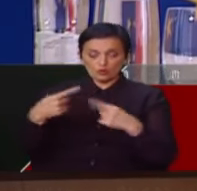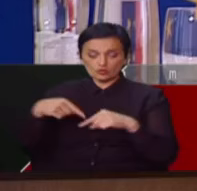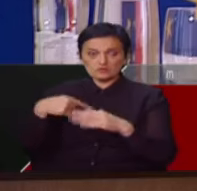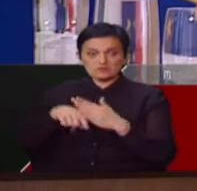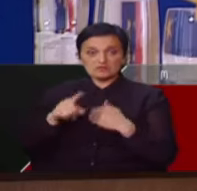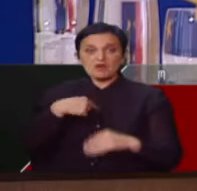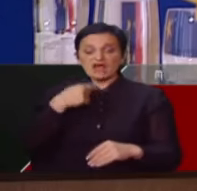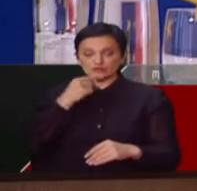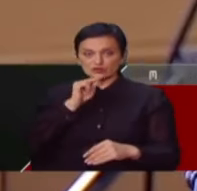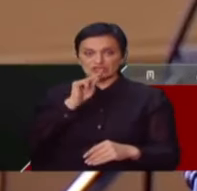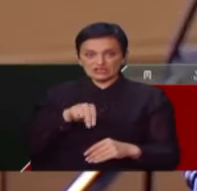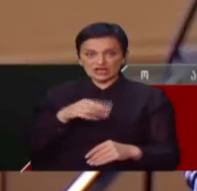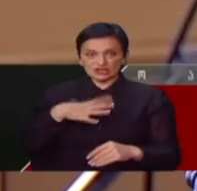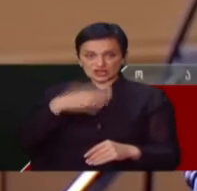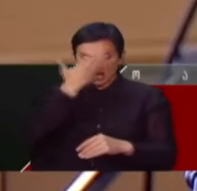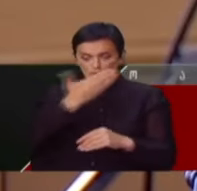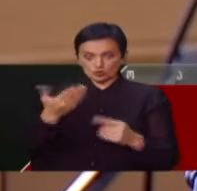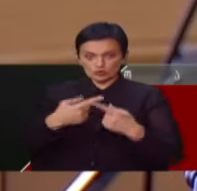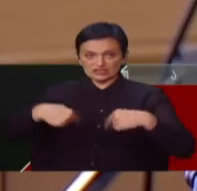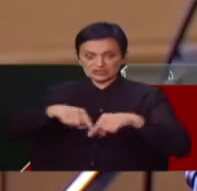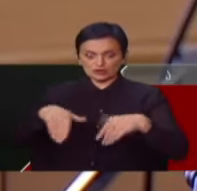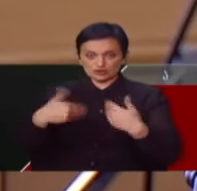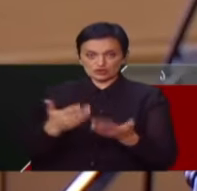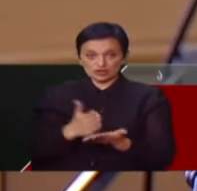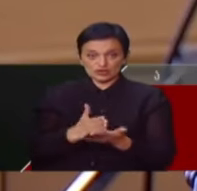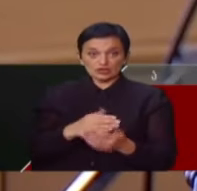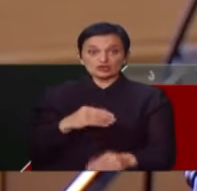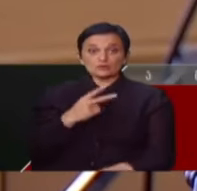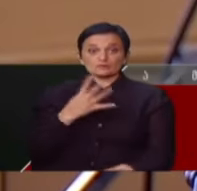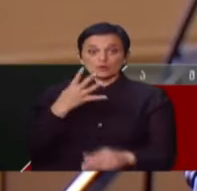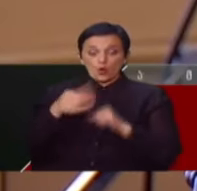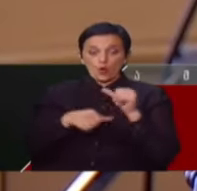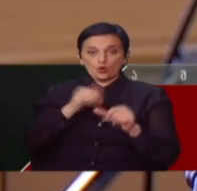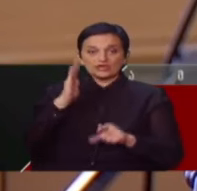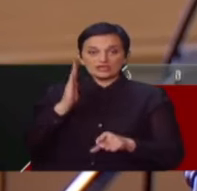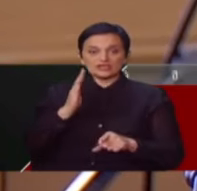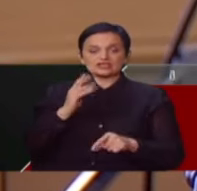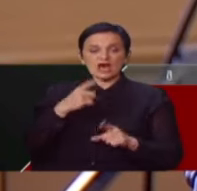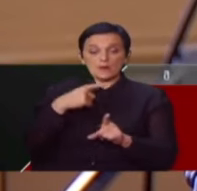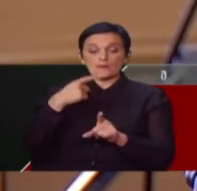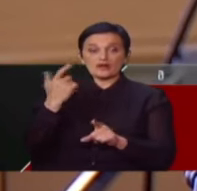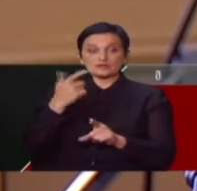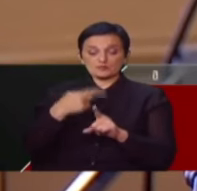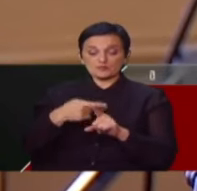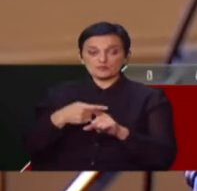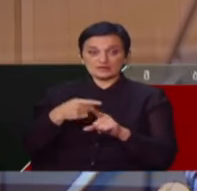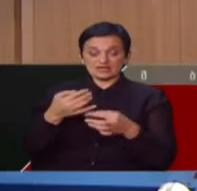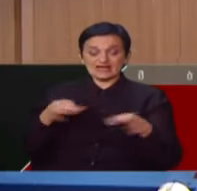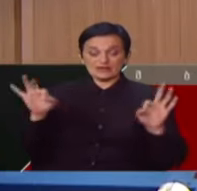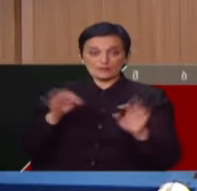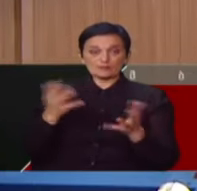მე ვიტყოდი არის თანაშაული ქართული საზოგადოების წინაშე. 2024 წელი იქნება ლიბერალური ფაშიზმის